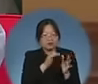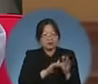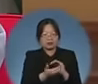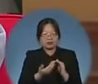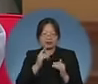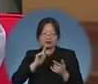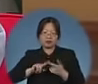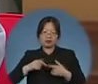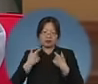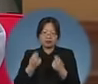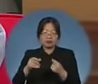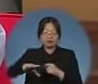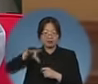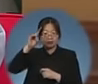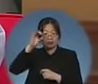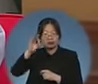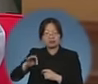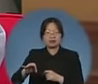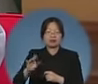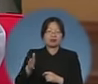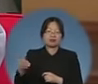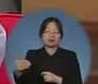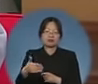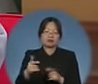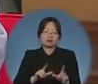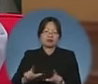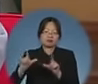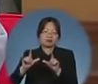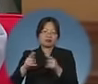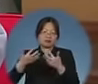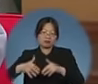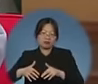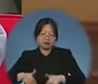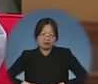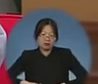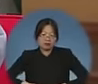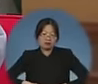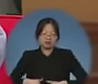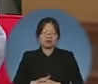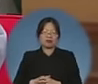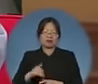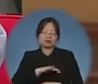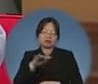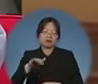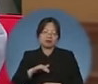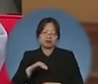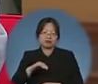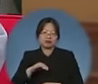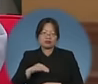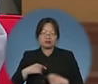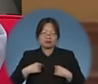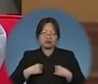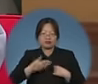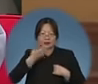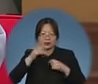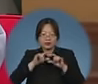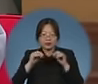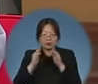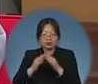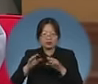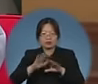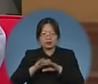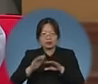아까 말씀드린 것이 처음에는 객관적인 삶의 조건이 좀 필요해요. 우리가 의식주를 해결하지